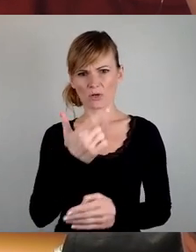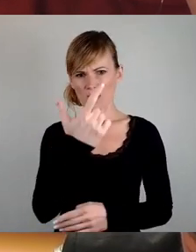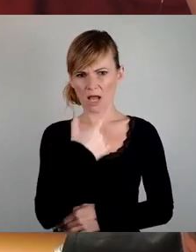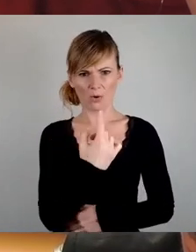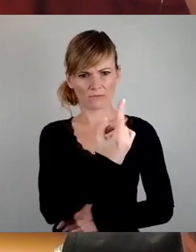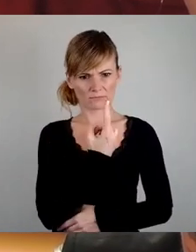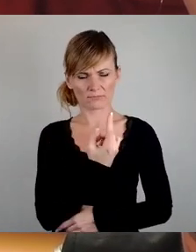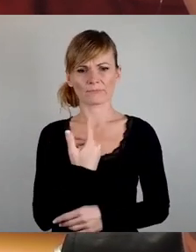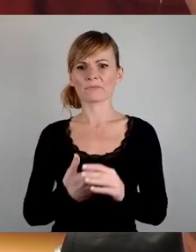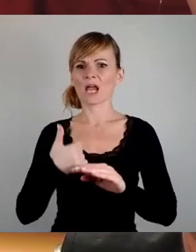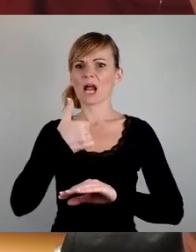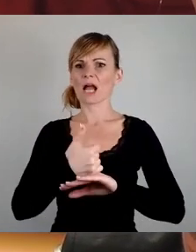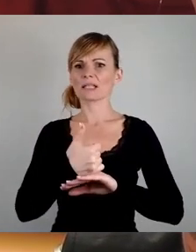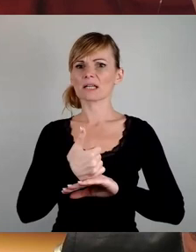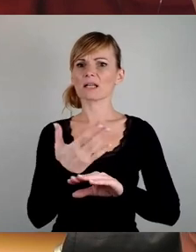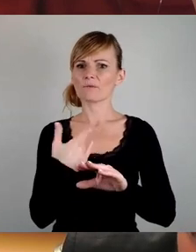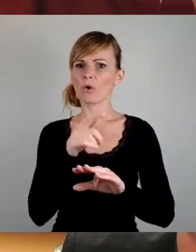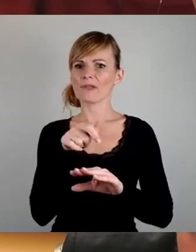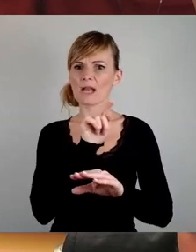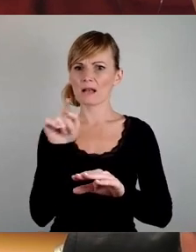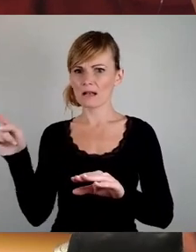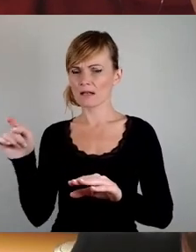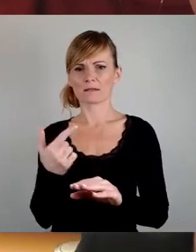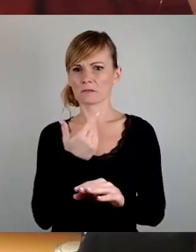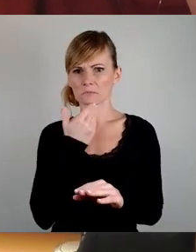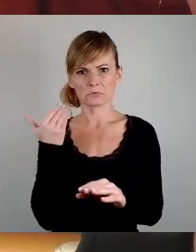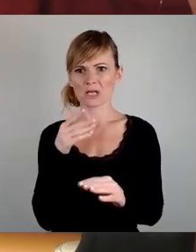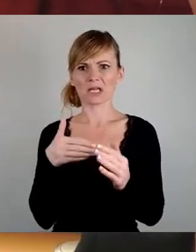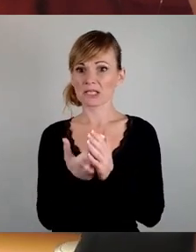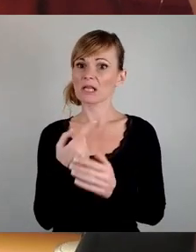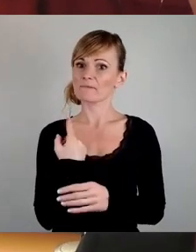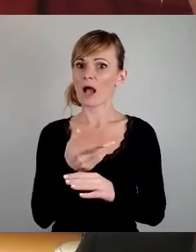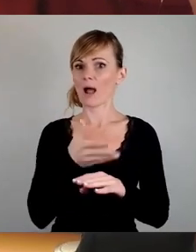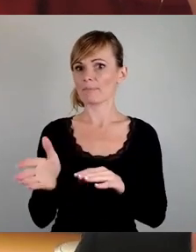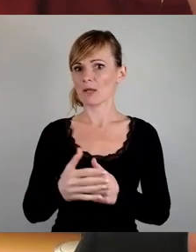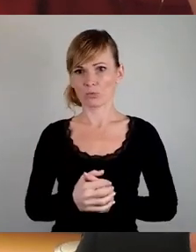die man vorgewählt hatte, und deswegen gab es bei uns diese Ablehnung.